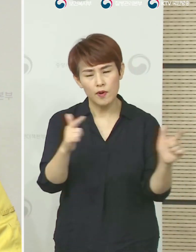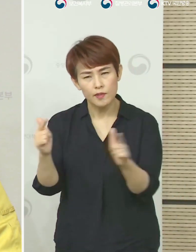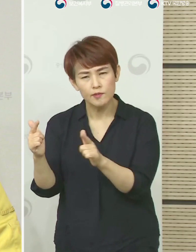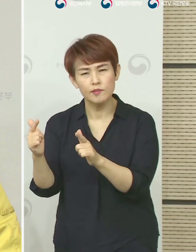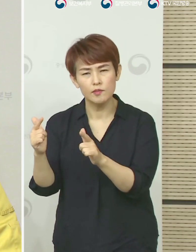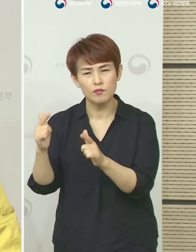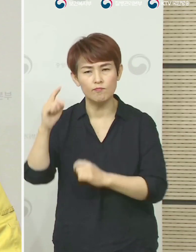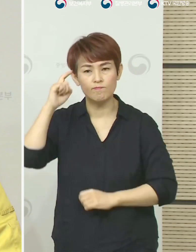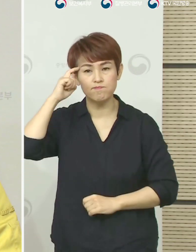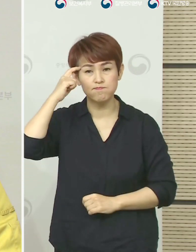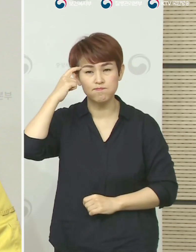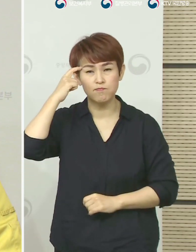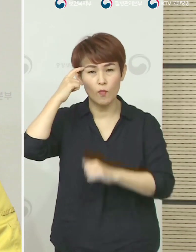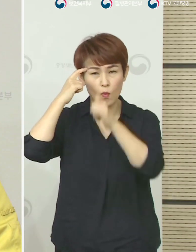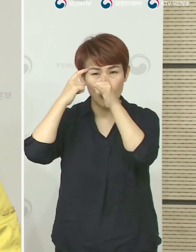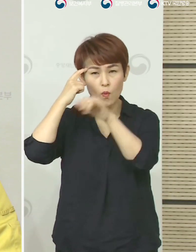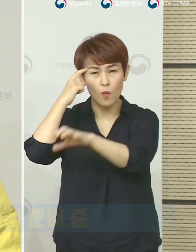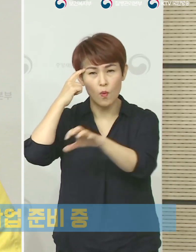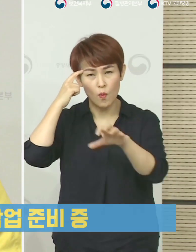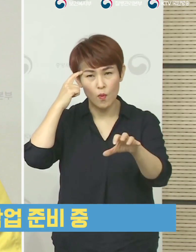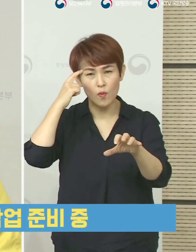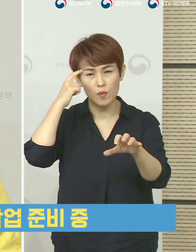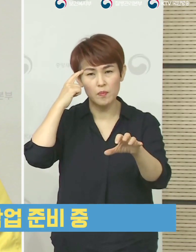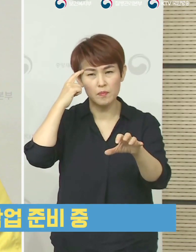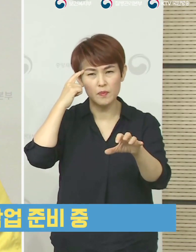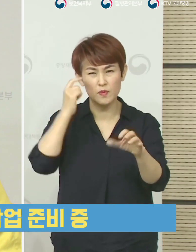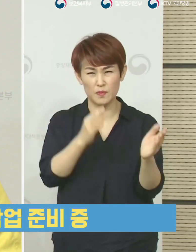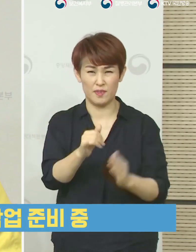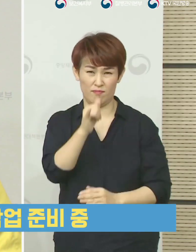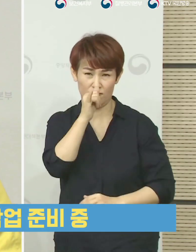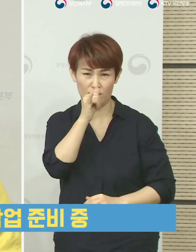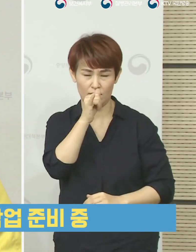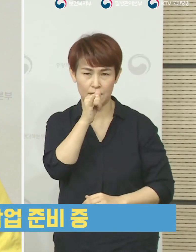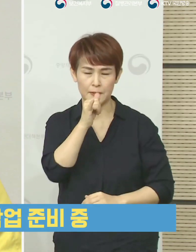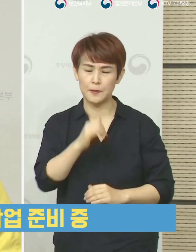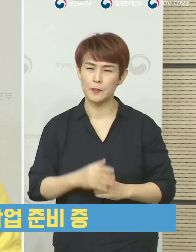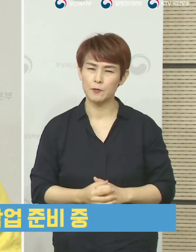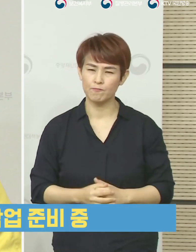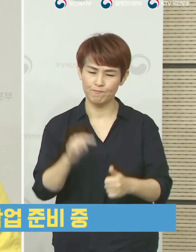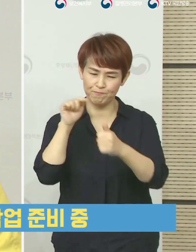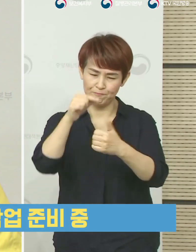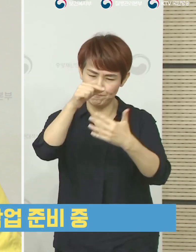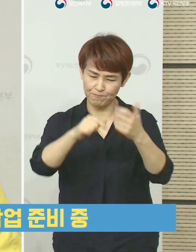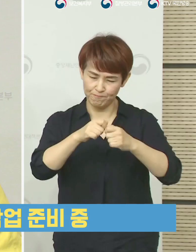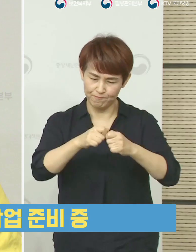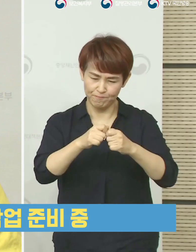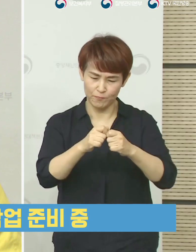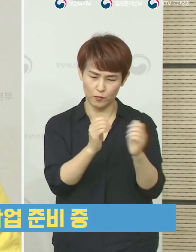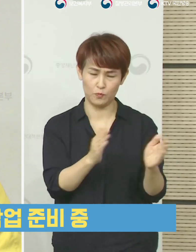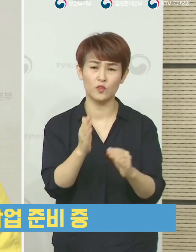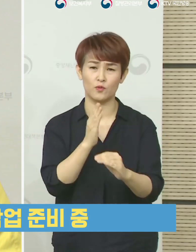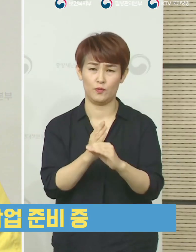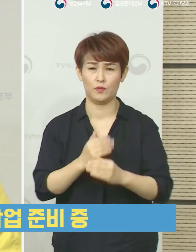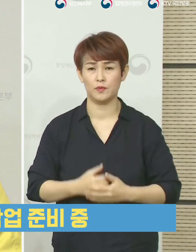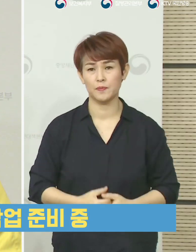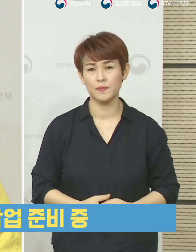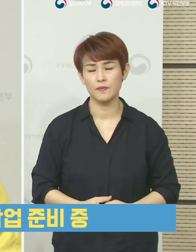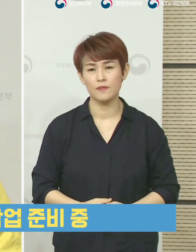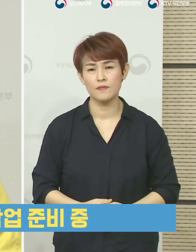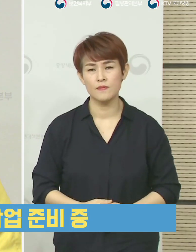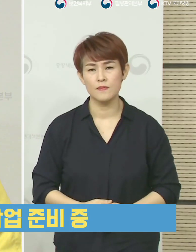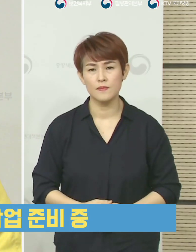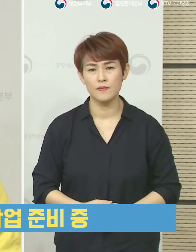사항들, 장소, 어떤 대상별로 지침을 보다 이제 구체화하는 작업들을 현재 준비를 하고 있고 이런